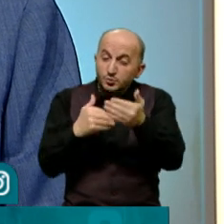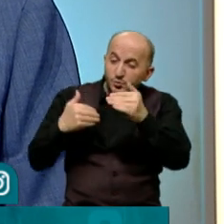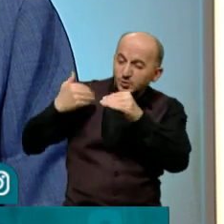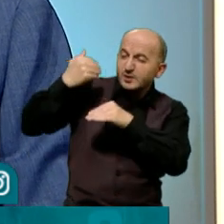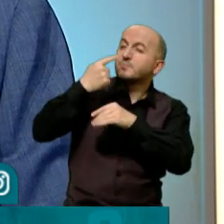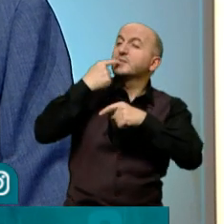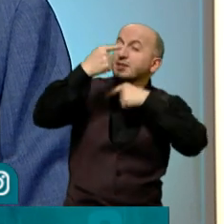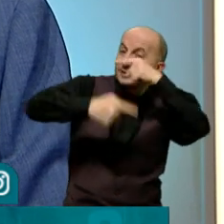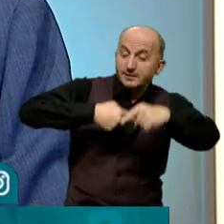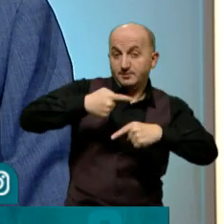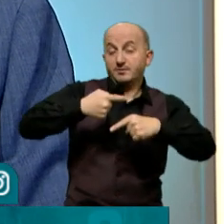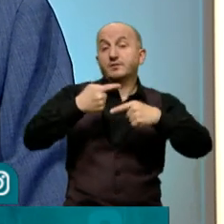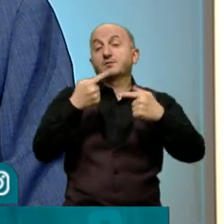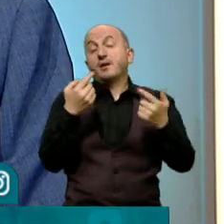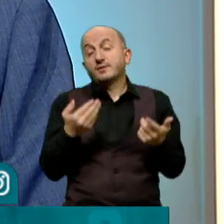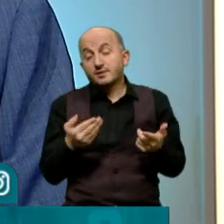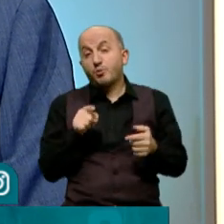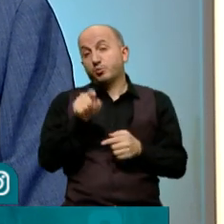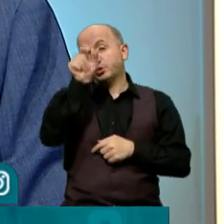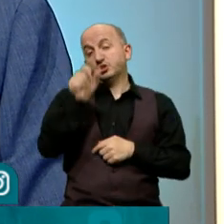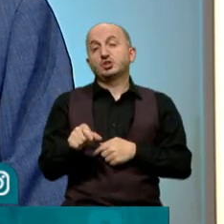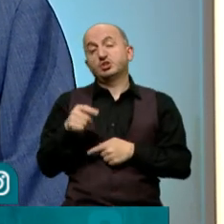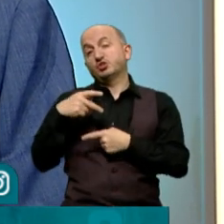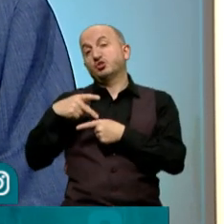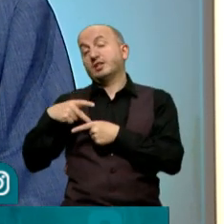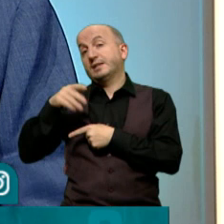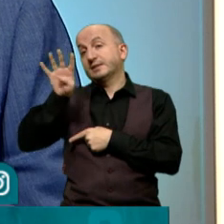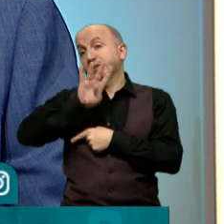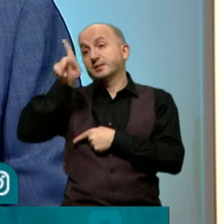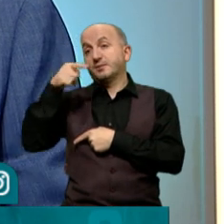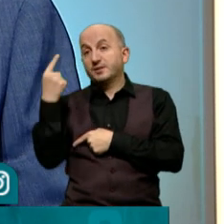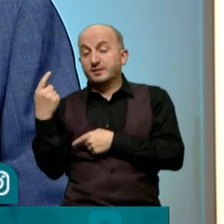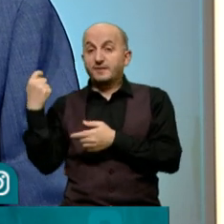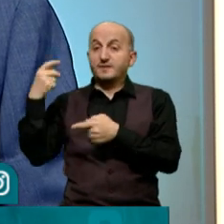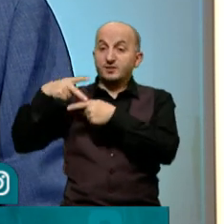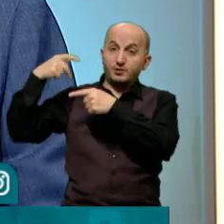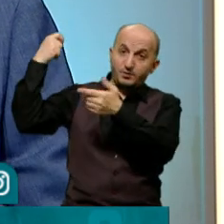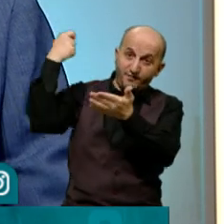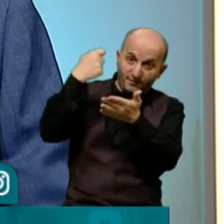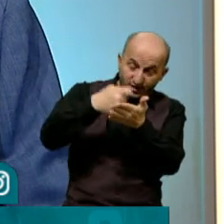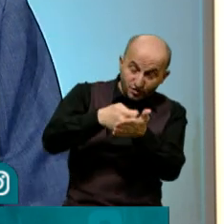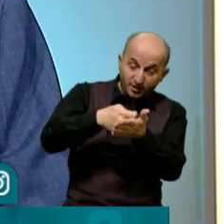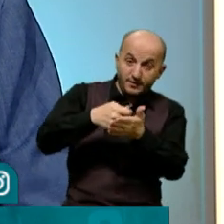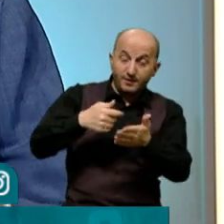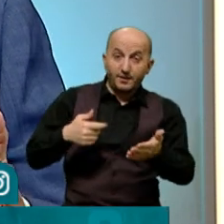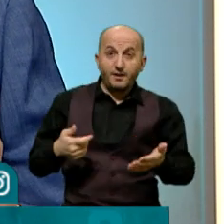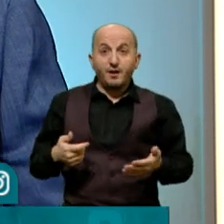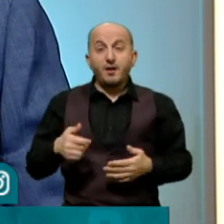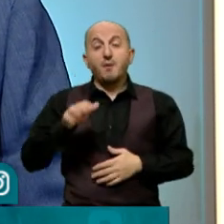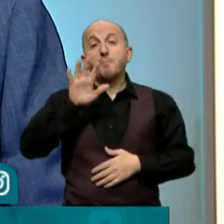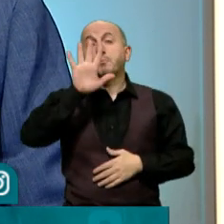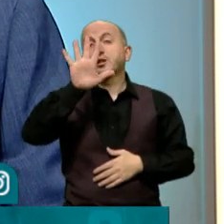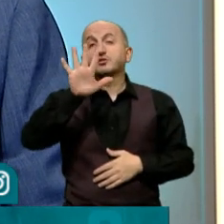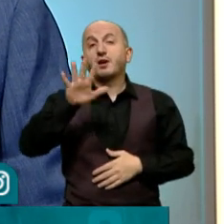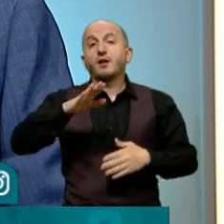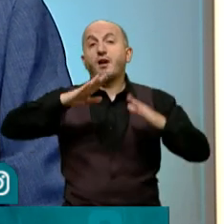yıl geçerse bu kişi bunun 40'ta birini zekat olarak verecek. Bir adam düşünün, 5 tane dairesi